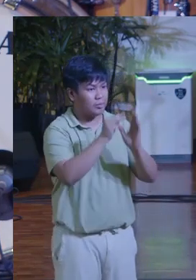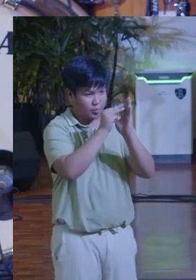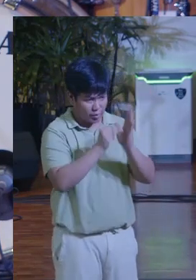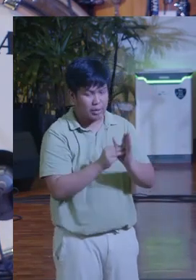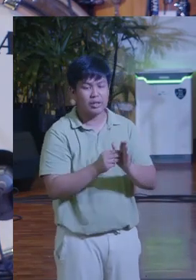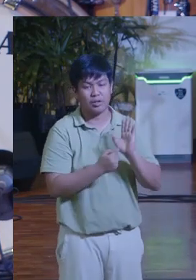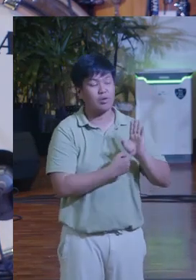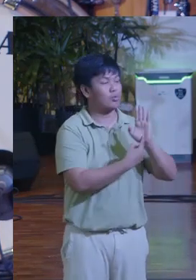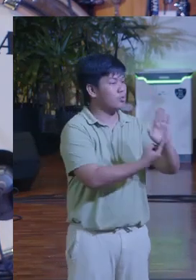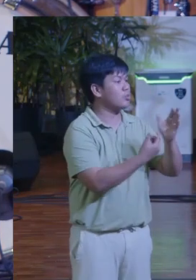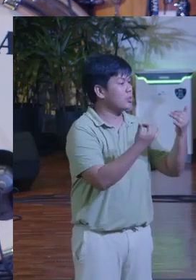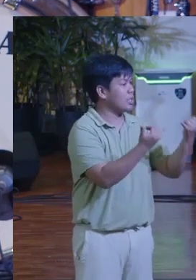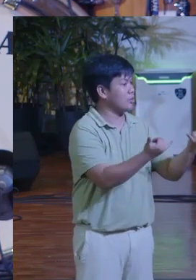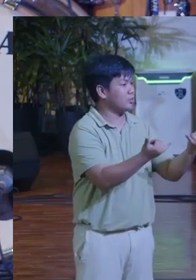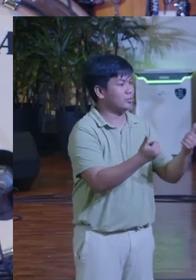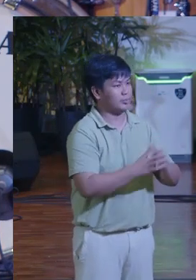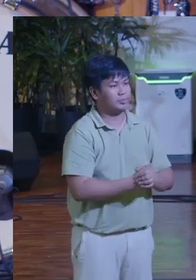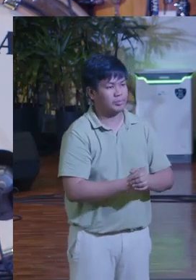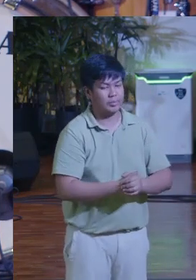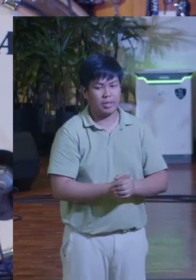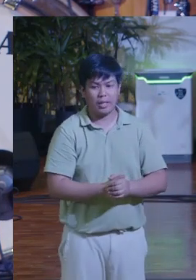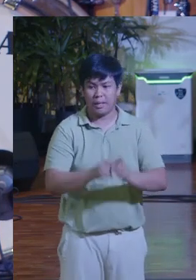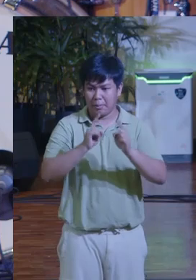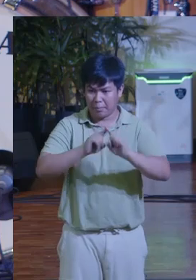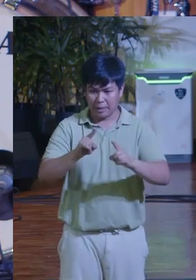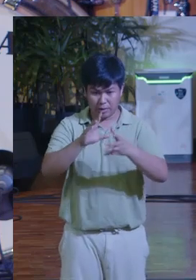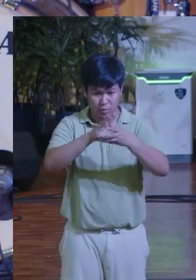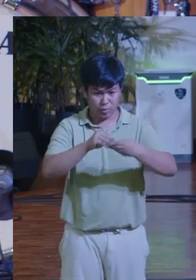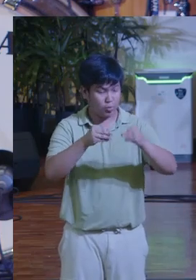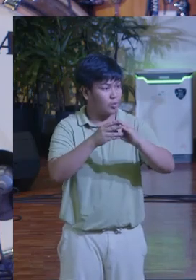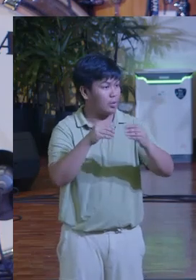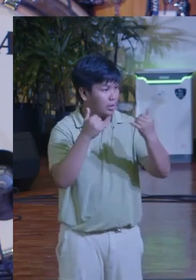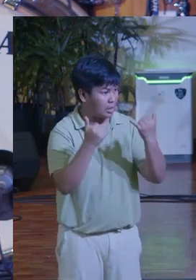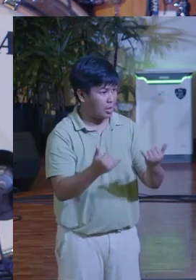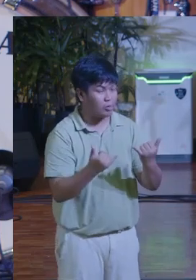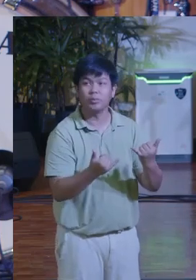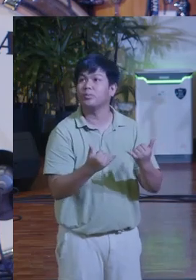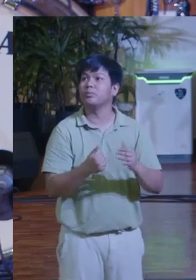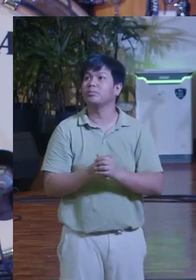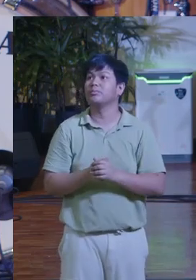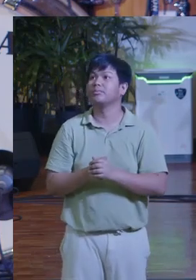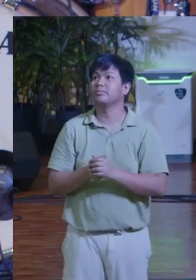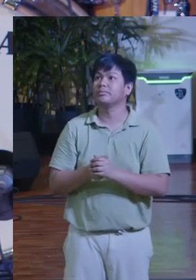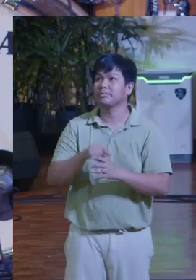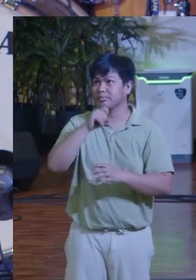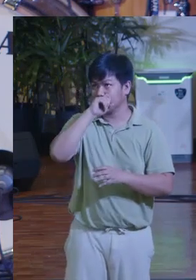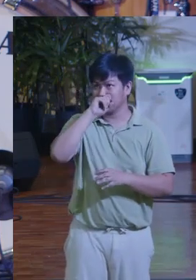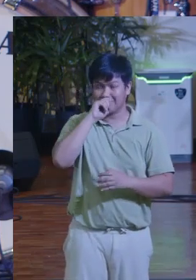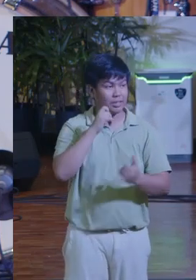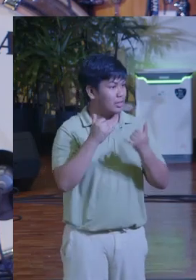ito yun. Pero ang sabi ng kwento, now,